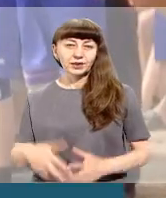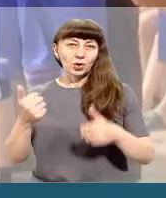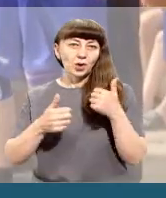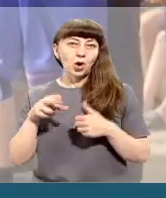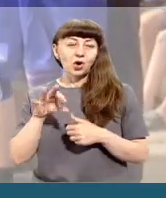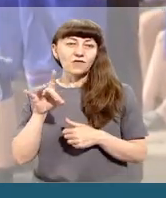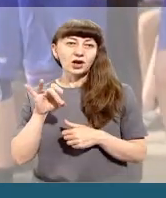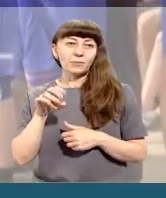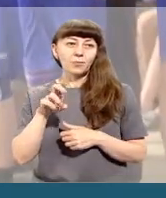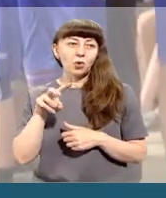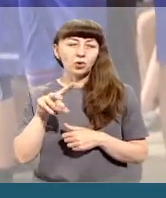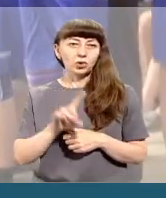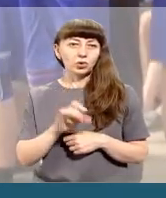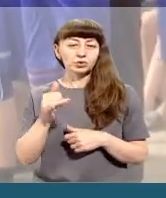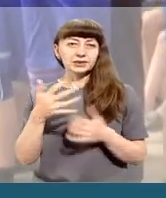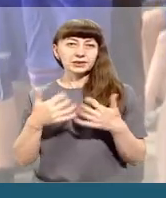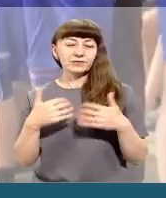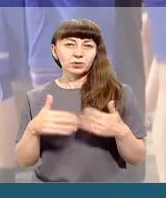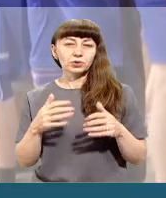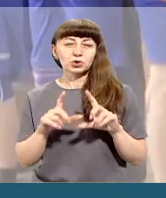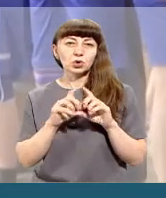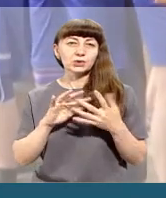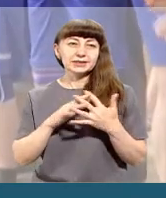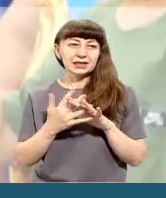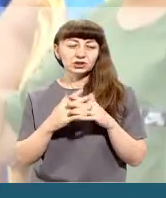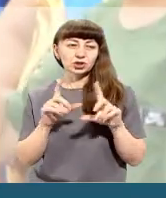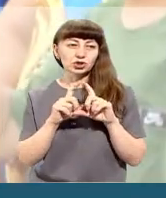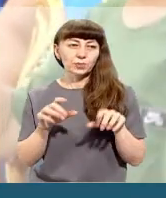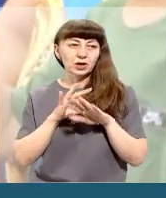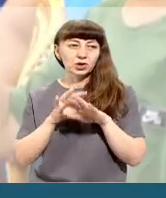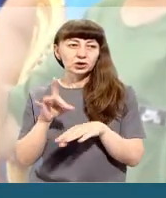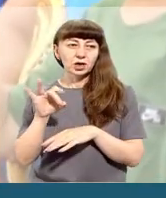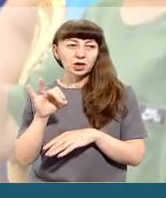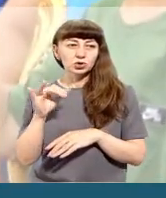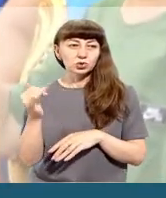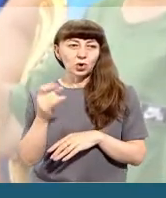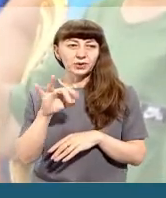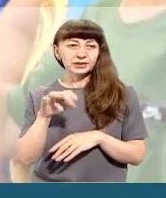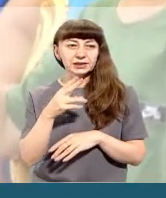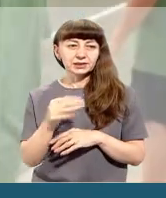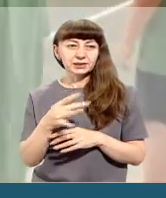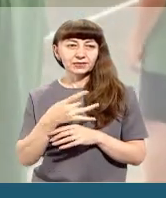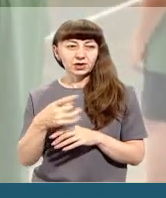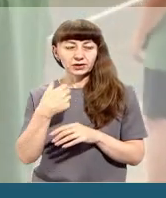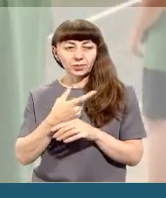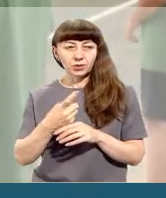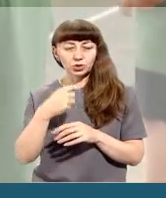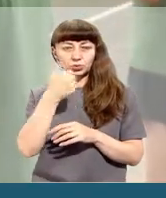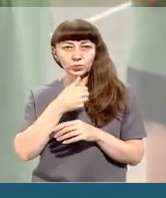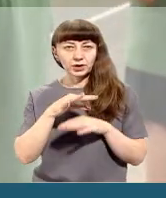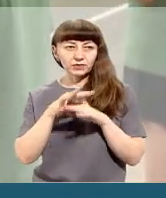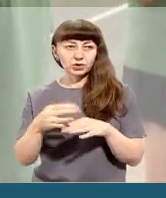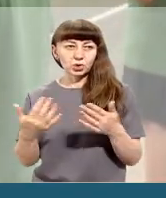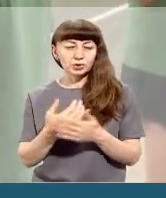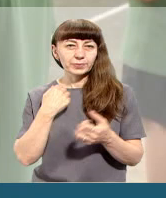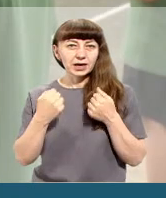Турнир по волейболу среди выпускников сельской школы ежегодно проводят в селе Карасу Амангельдинского района. В этом году он проходит на